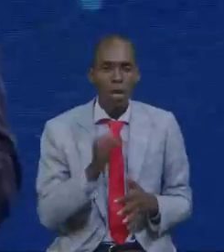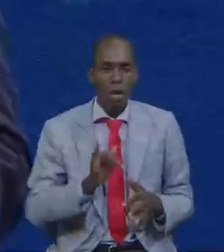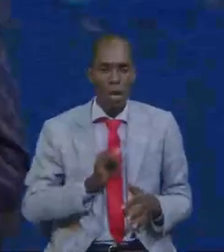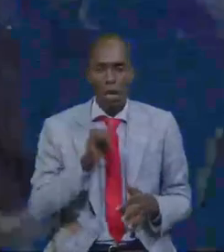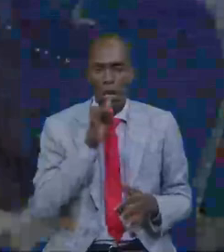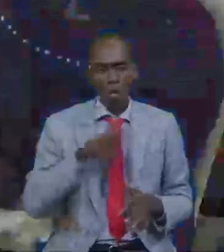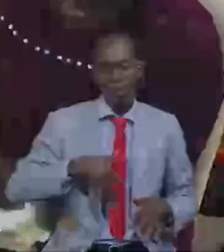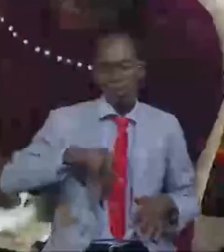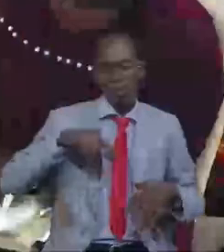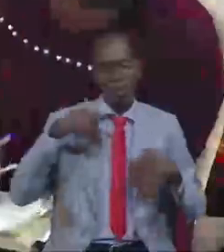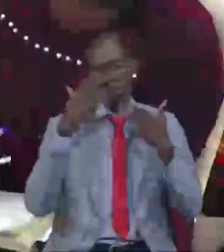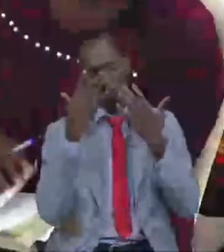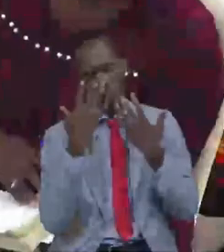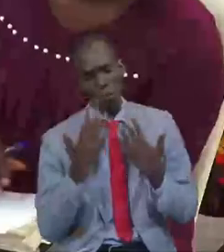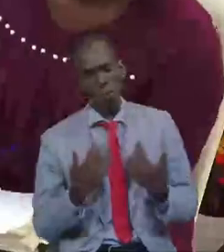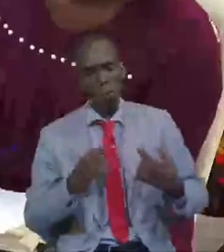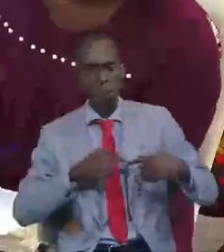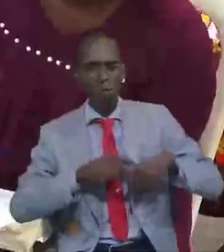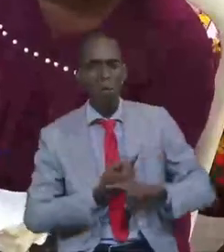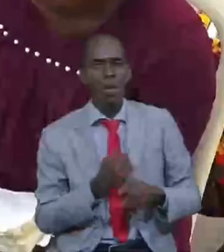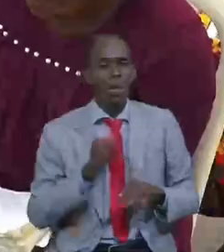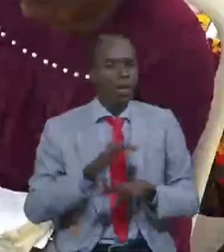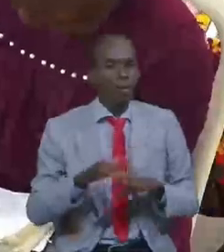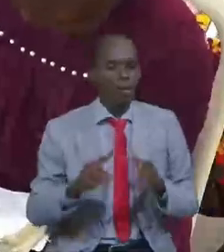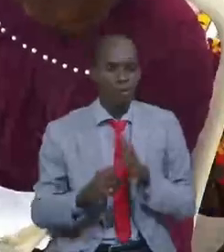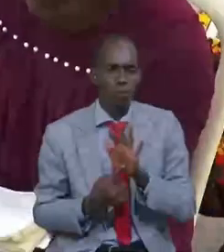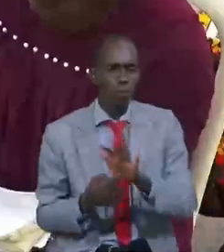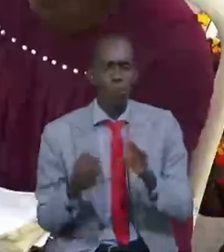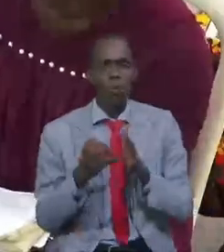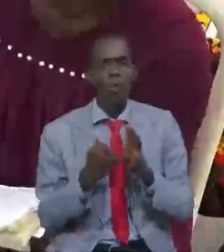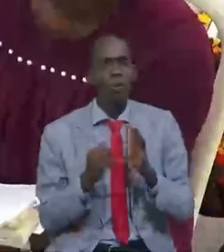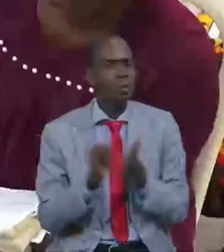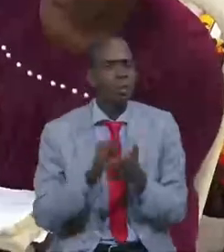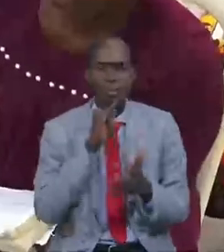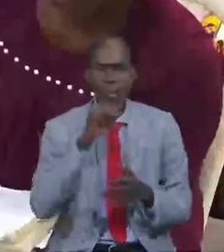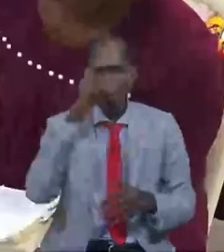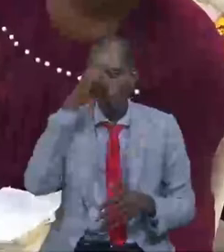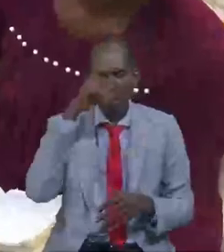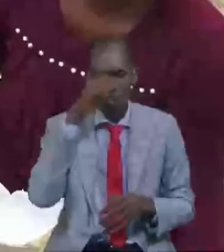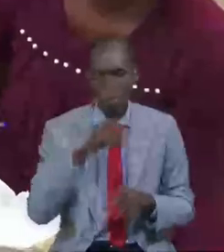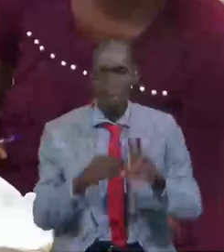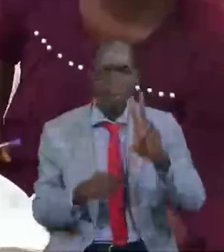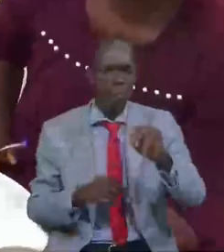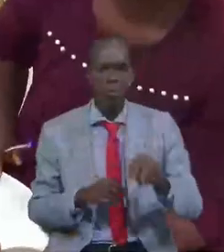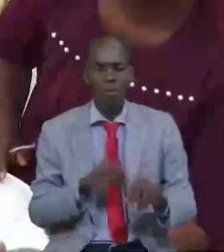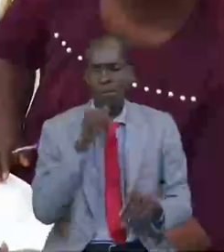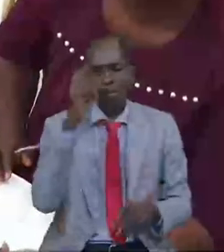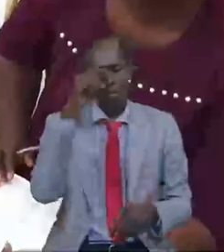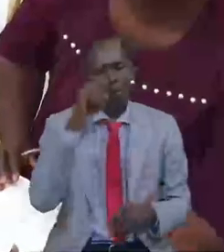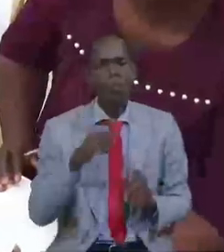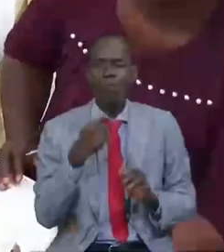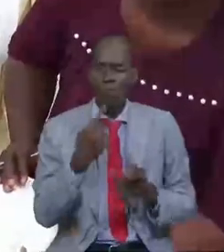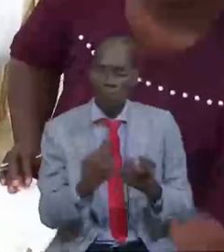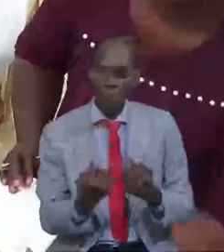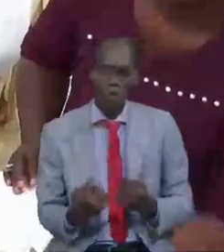fait quelque chose de mauvais. Ça, ce n'est pas sage. Viens, parle-en au Seigneur. Après tout, il